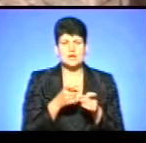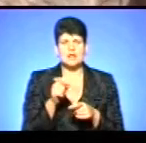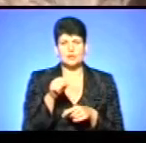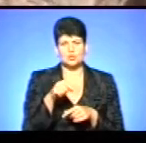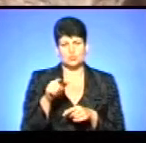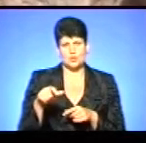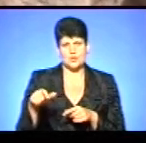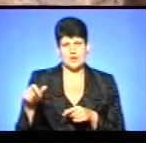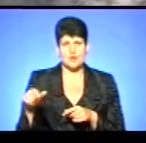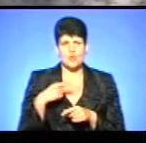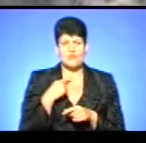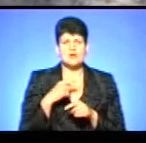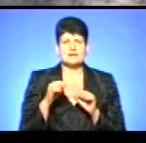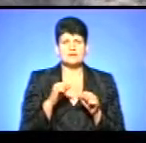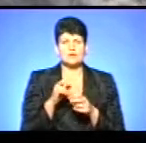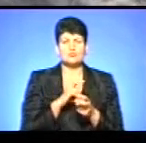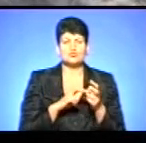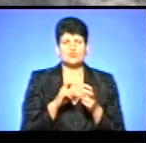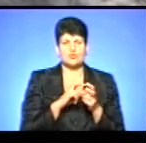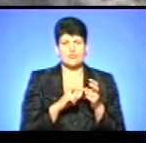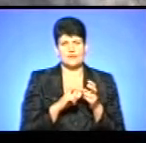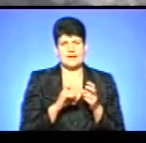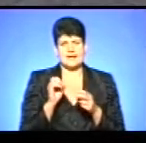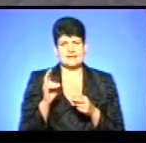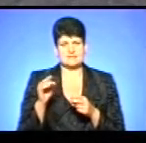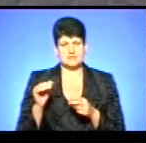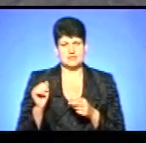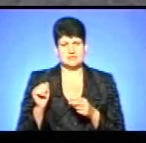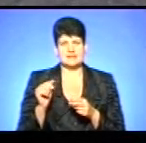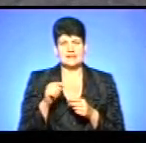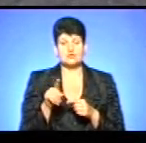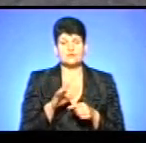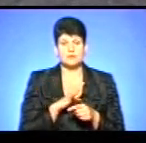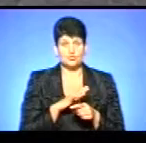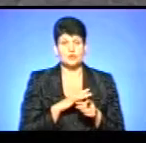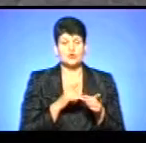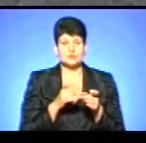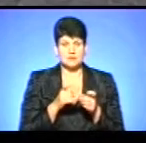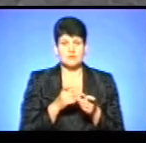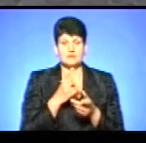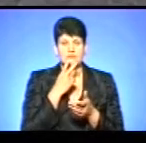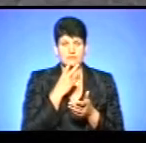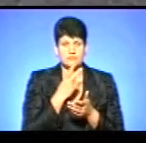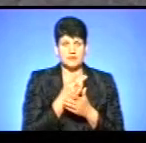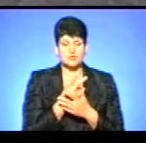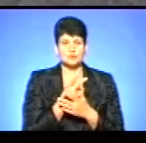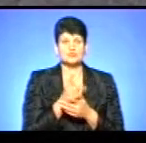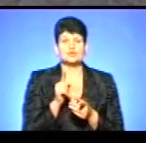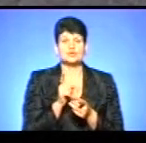людей, каже керівник пошукової експедиції Володимир Харчук. Про те, що вони були розстріляні, свідчать ті